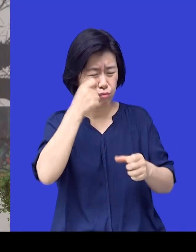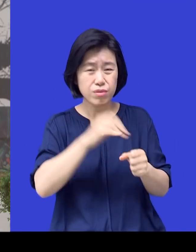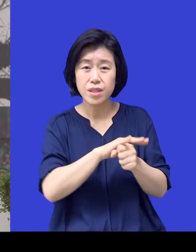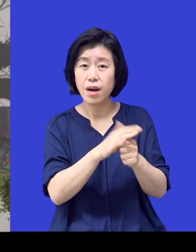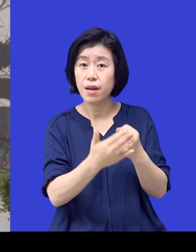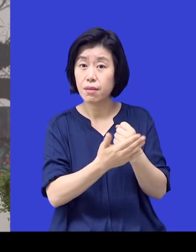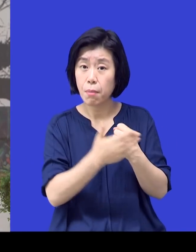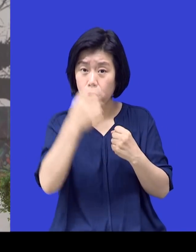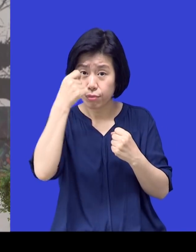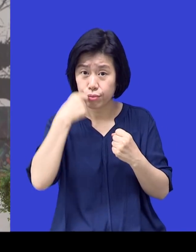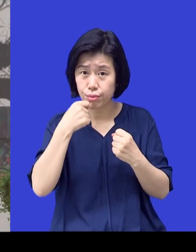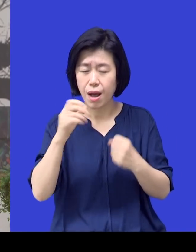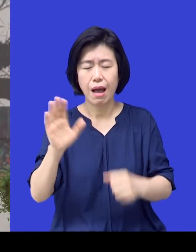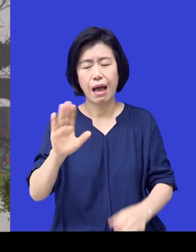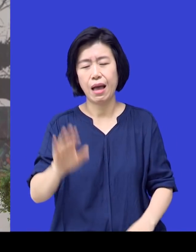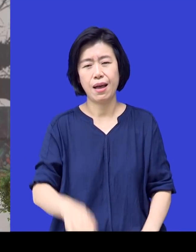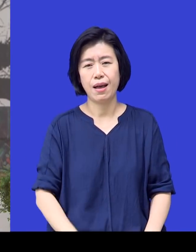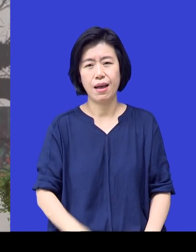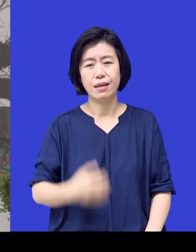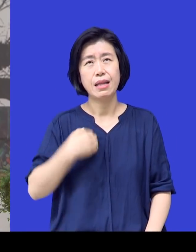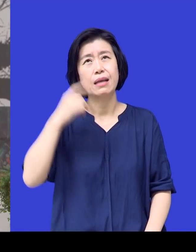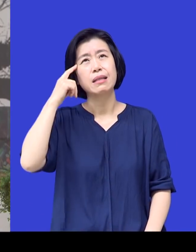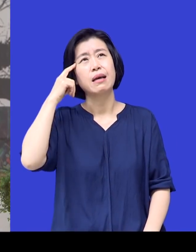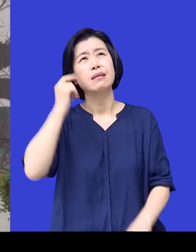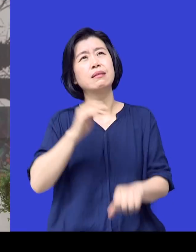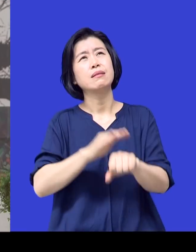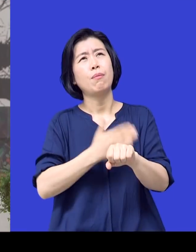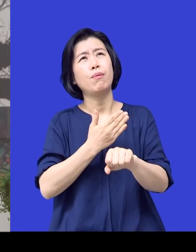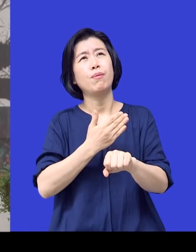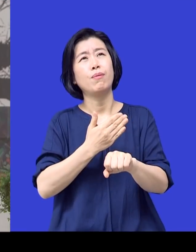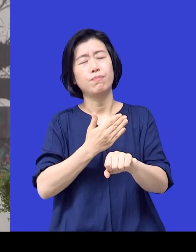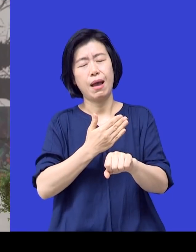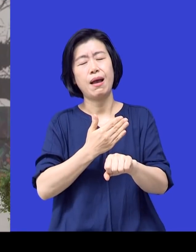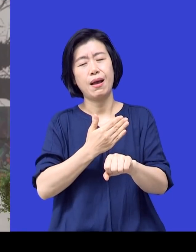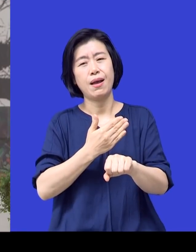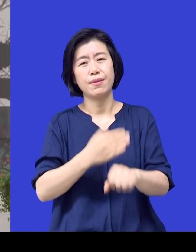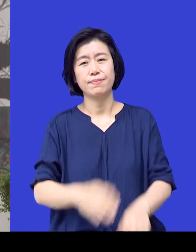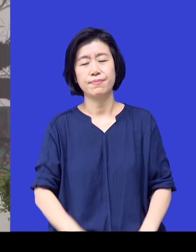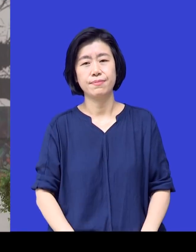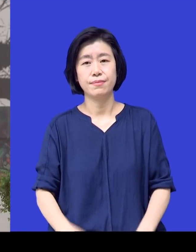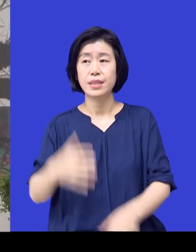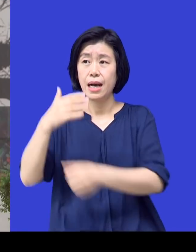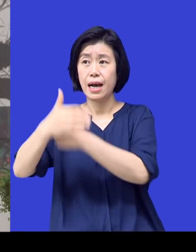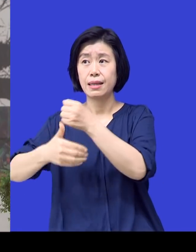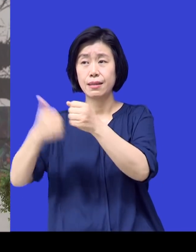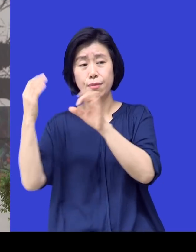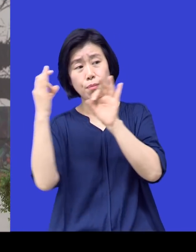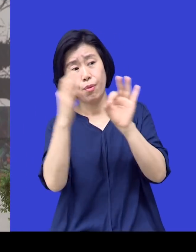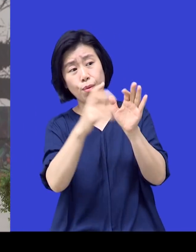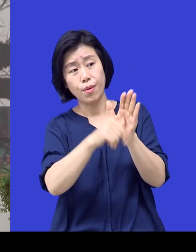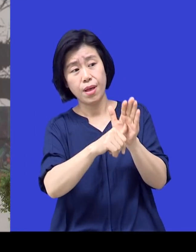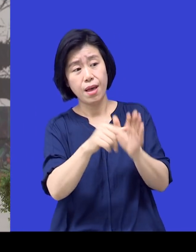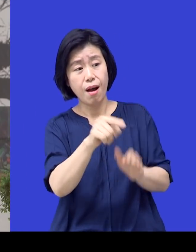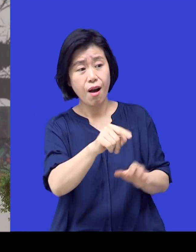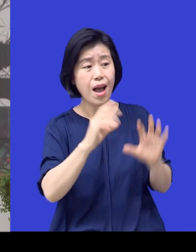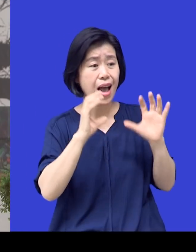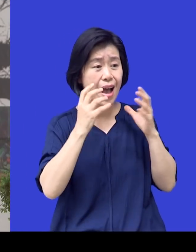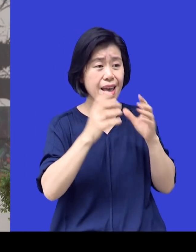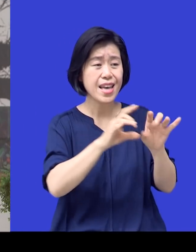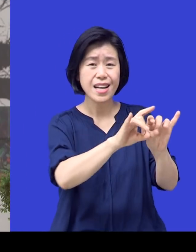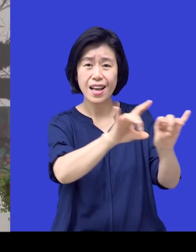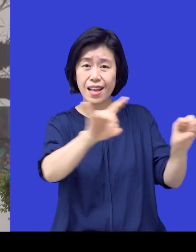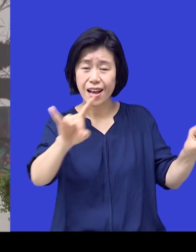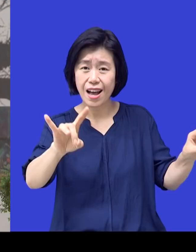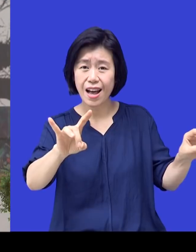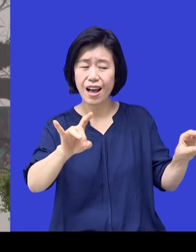우리가 많이 잘못 생각하고 있구나. 하나님이 원하시는 거는 그 아이 하나하나의 존귀하고 밝은 웃음인데